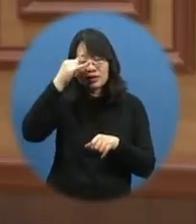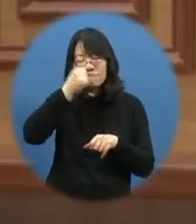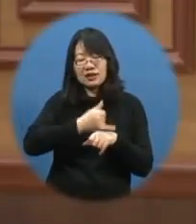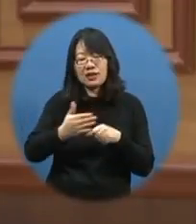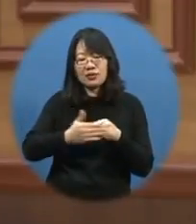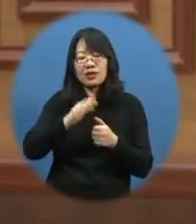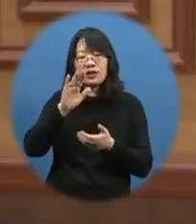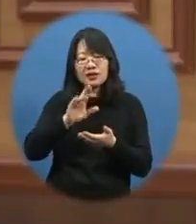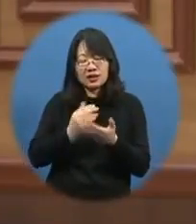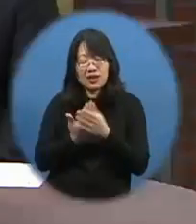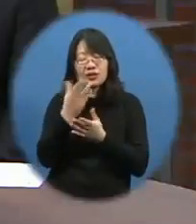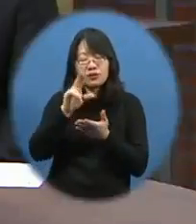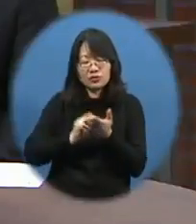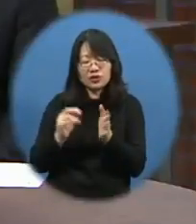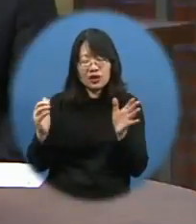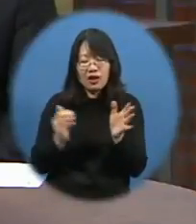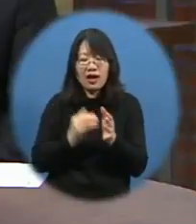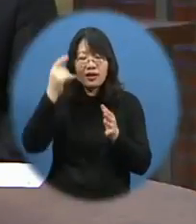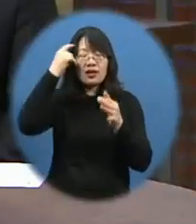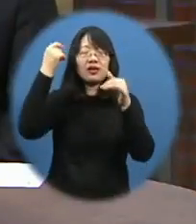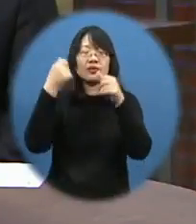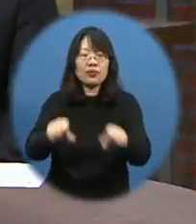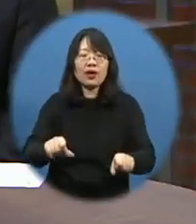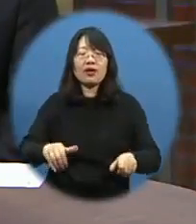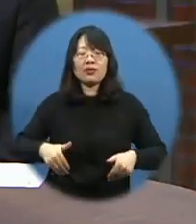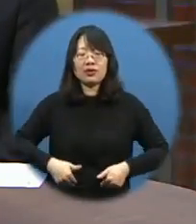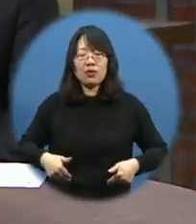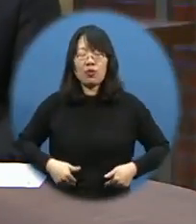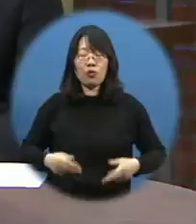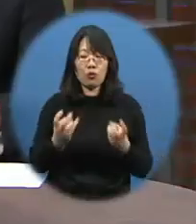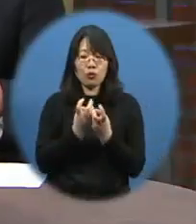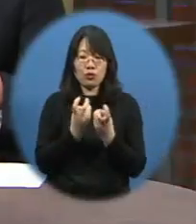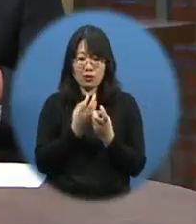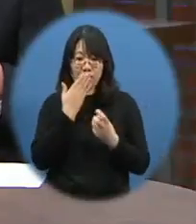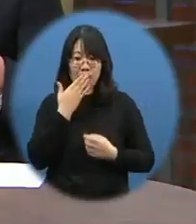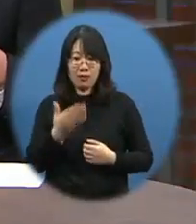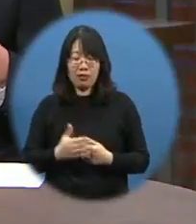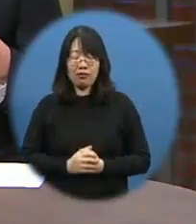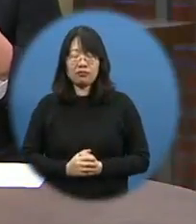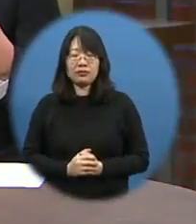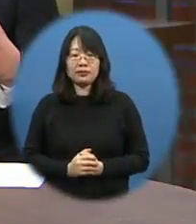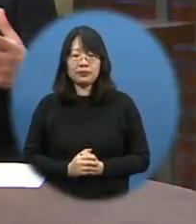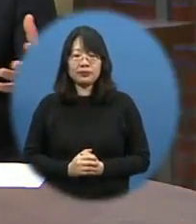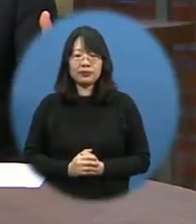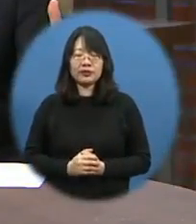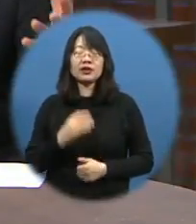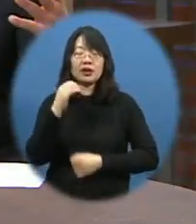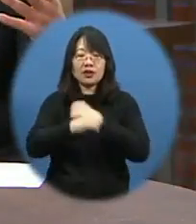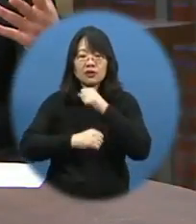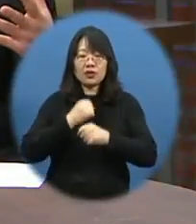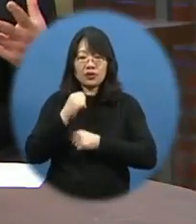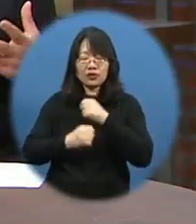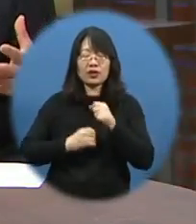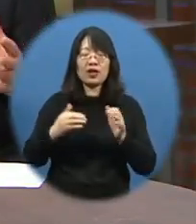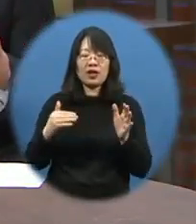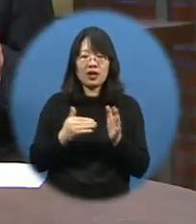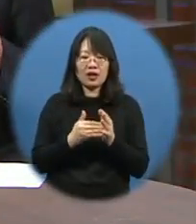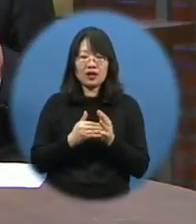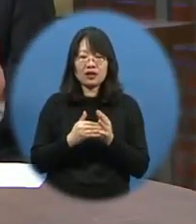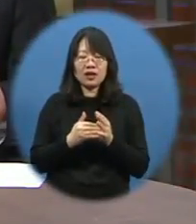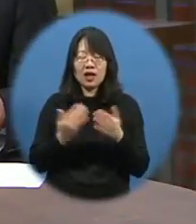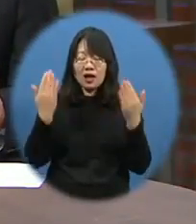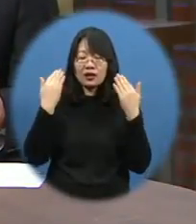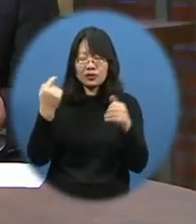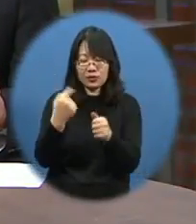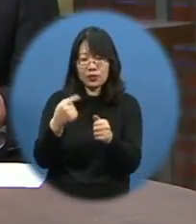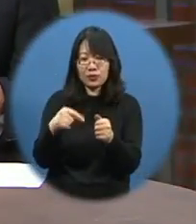있습니다. 그 관념을 깨야 되는 거죠. 깨면 어떻게 할 수 있습니까? 자유스럽게 하고 자기스럽게